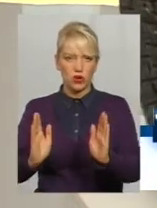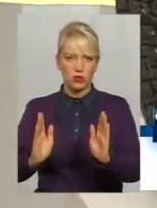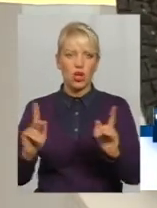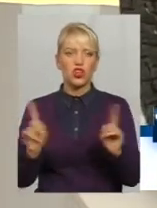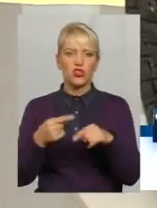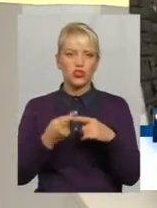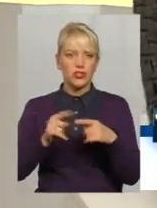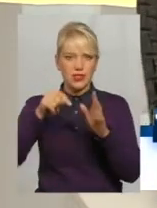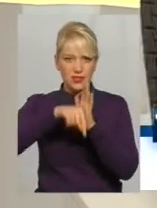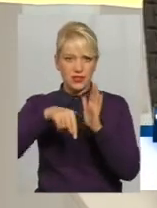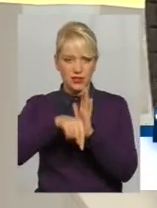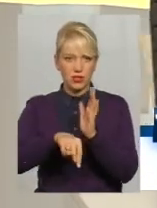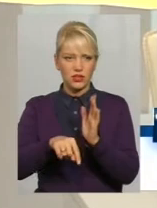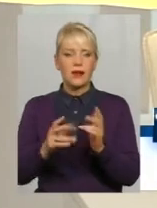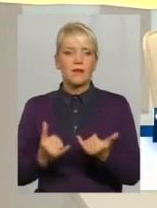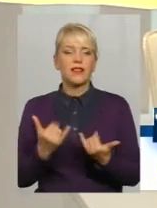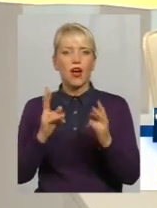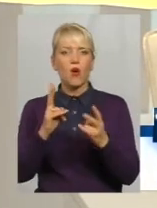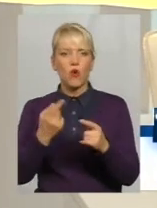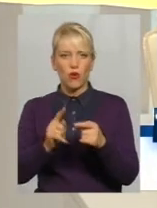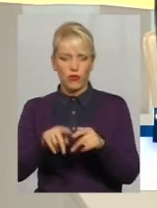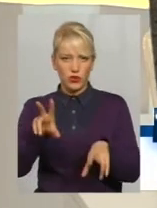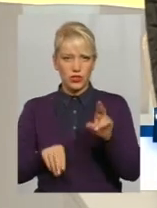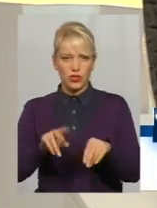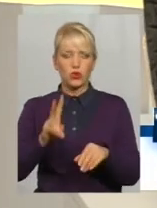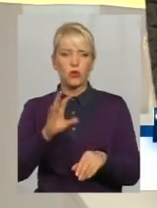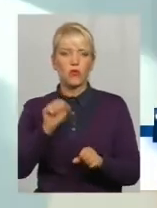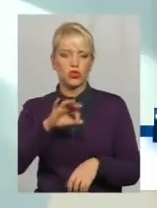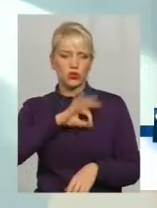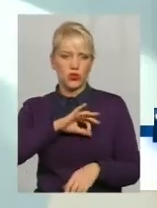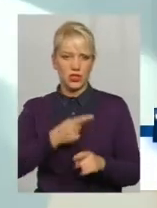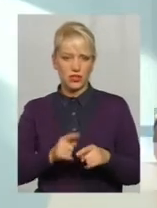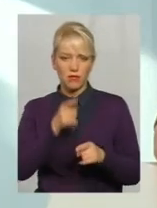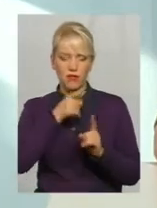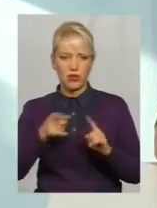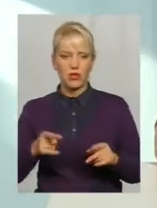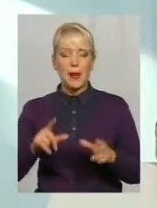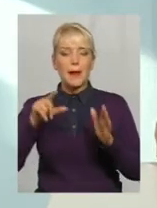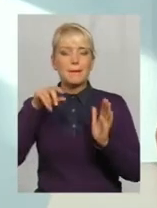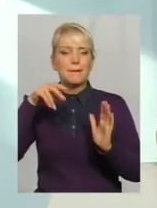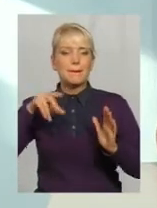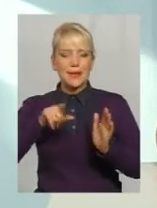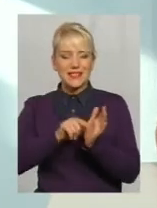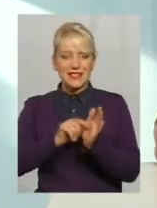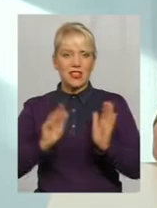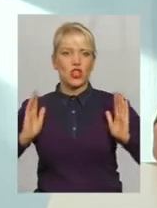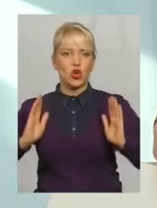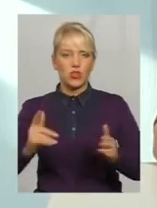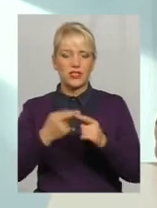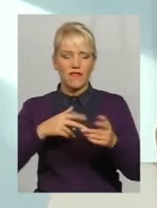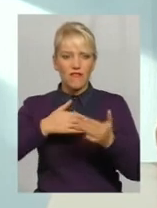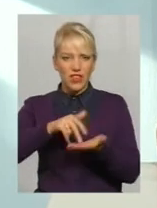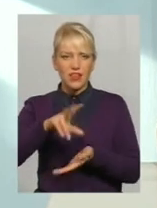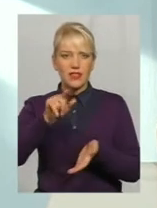він розрахований? Хто може скористатися цим періодом? Пенсійний коридор – це вихід на пенсію у три періоди – 60